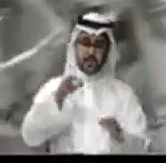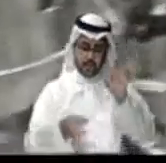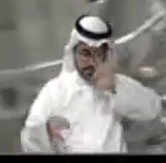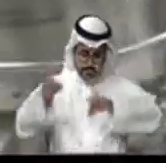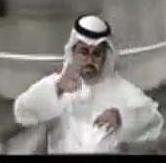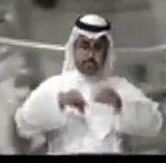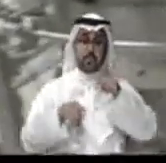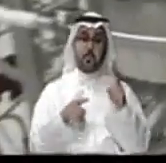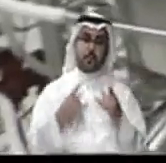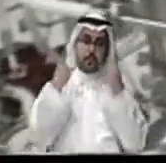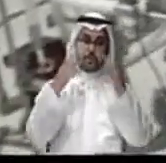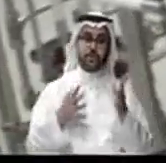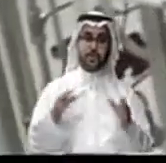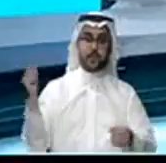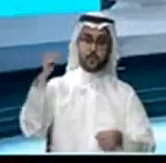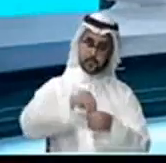قيمته خلال العقد المقبل.